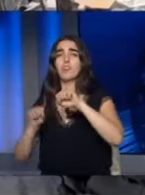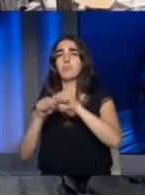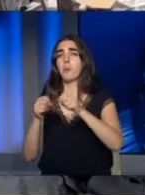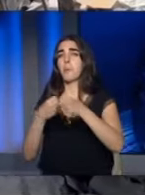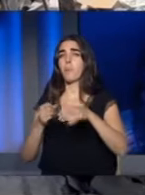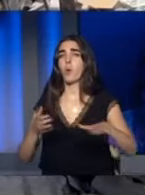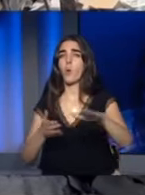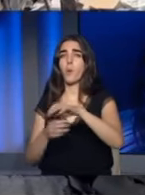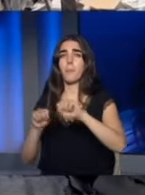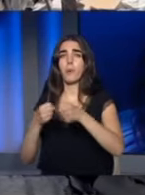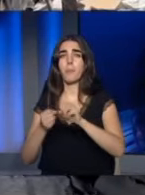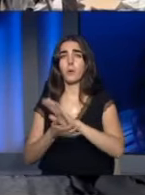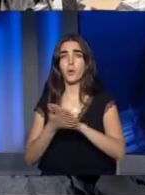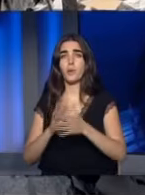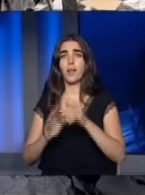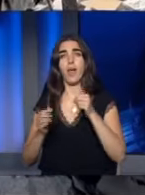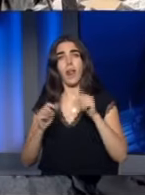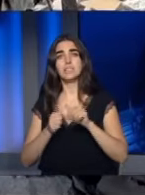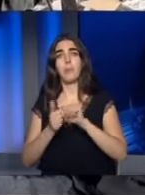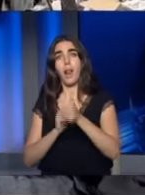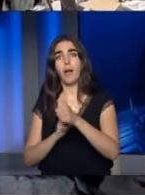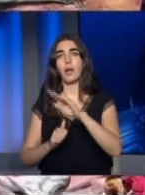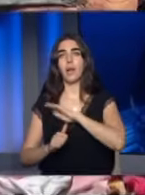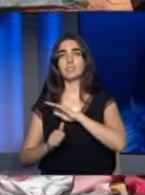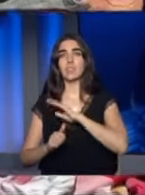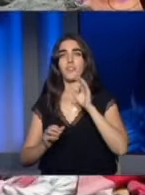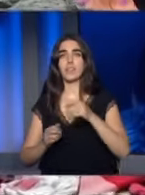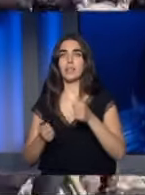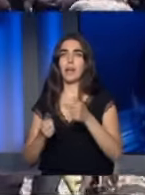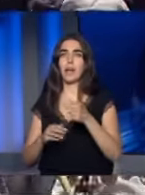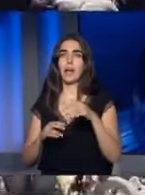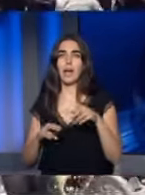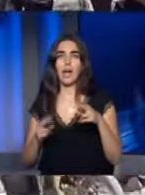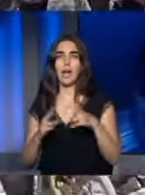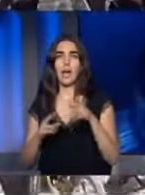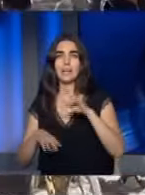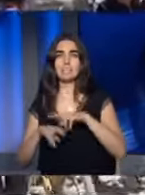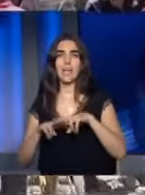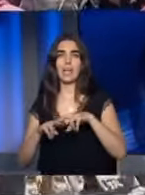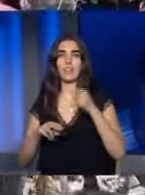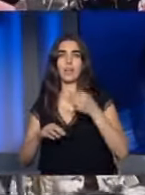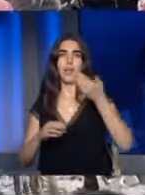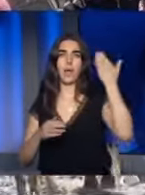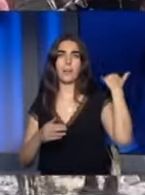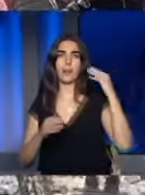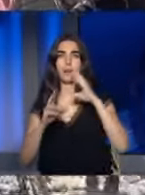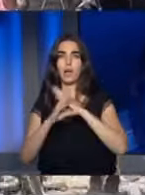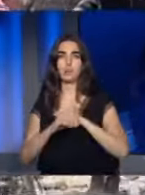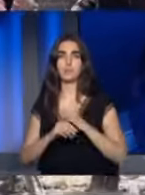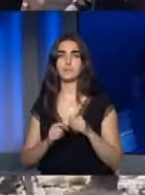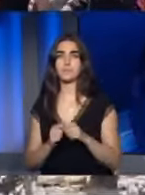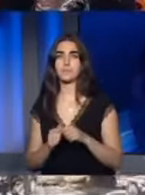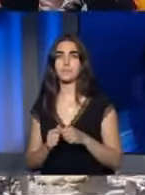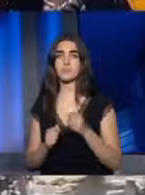منكوبه بسبب الدمار الهائل الذي لحق بها جراء العمليات العسكريه التي شمها الاحتلال